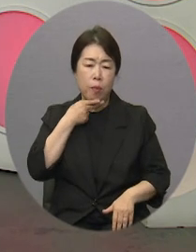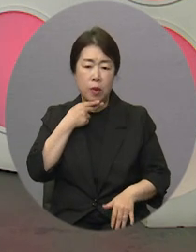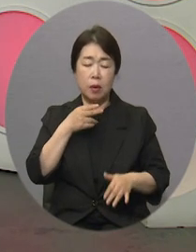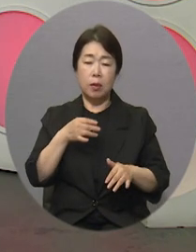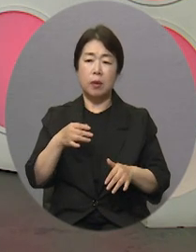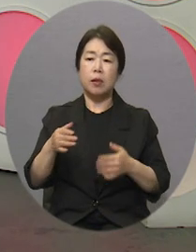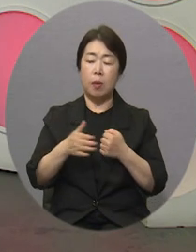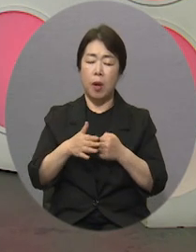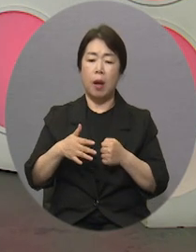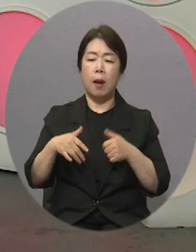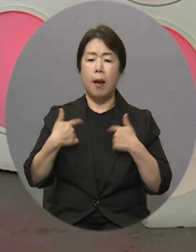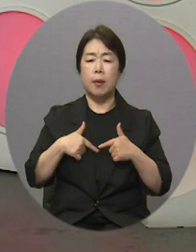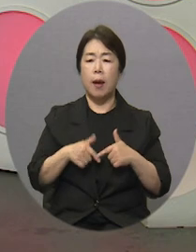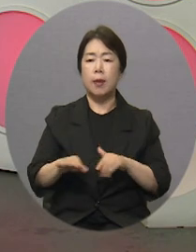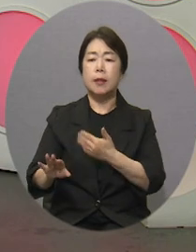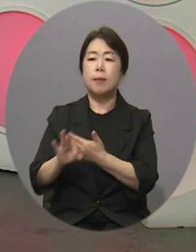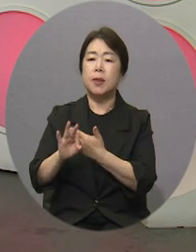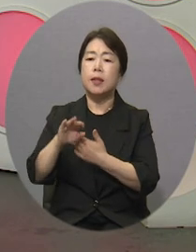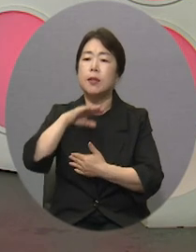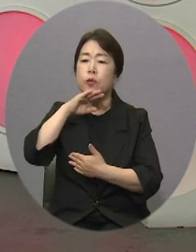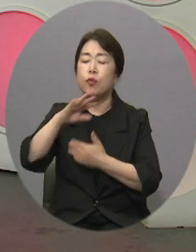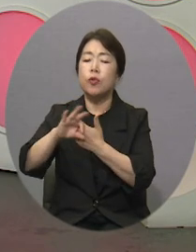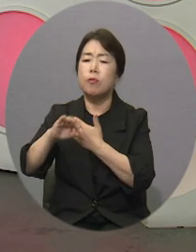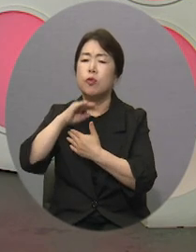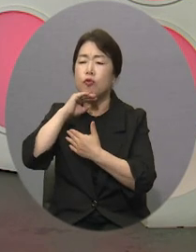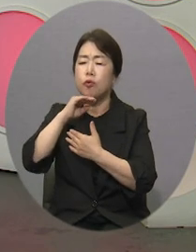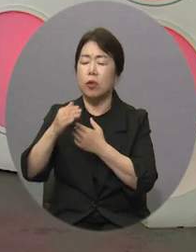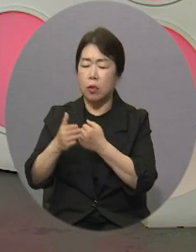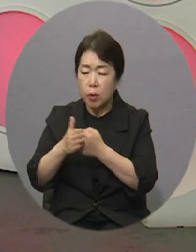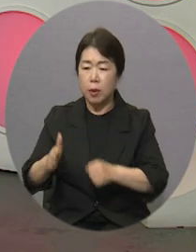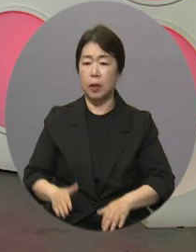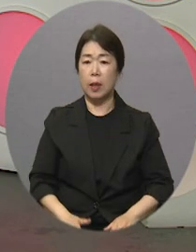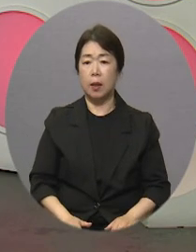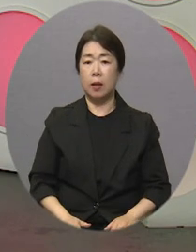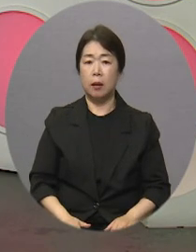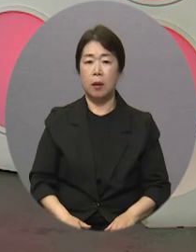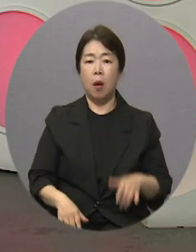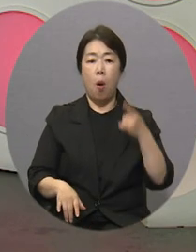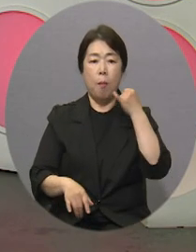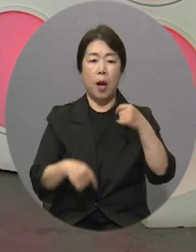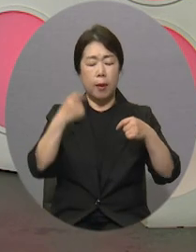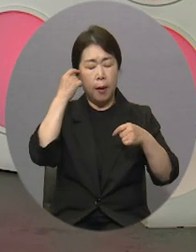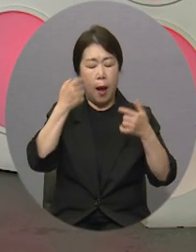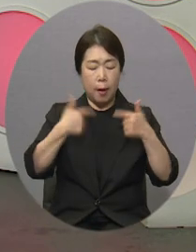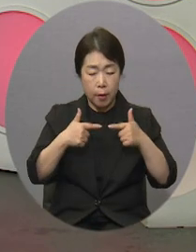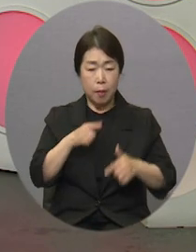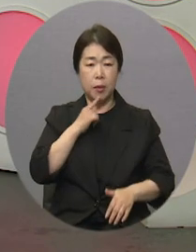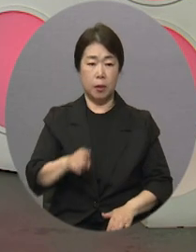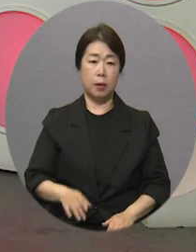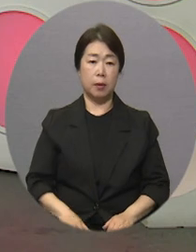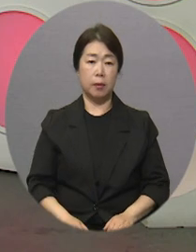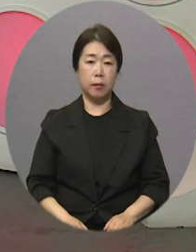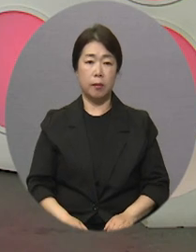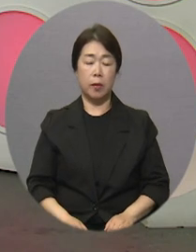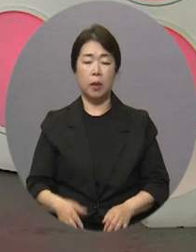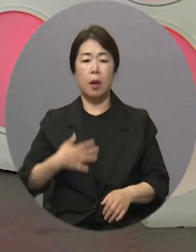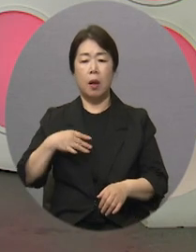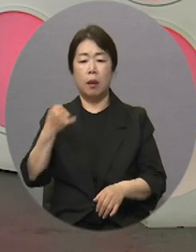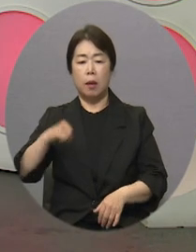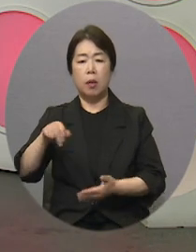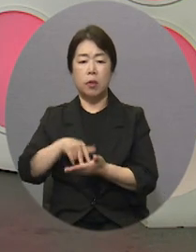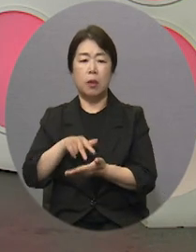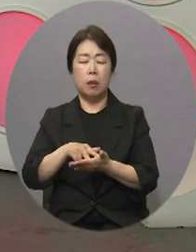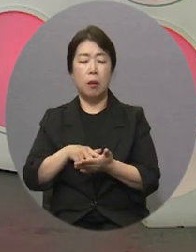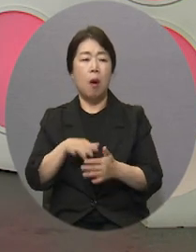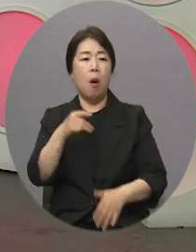전화했습니다. 네, 이 못난 딸의 마음을 헤아려 주어서 고마워요. 김치 맛있게 먹을게요.